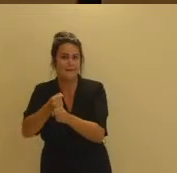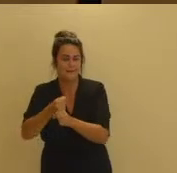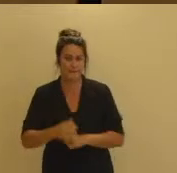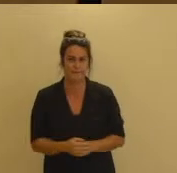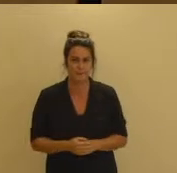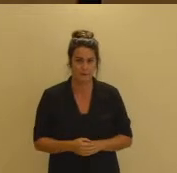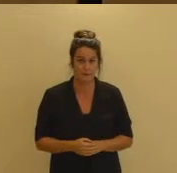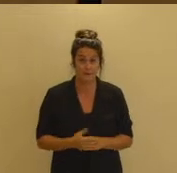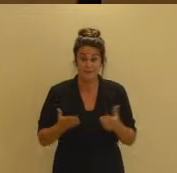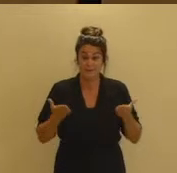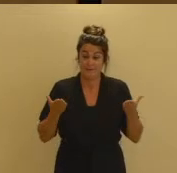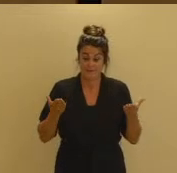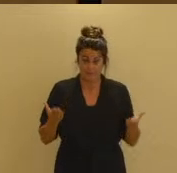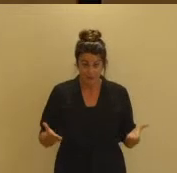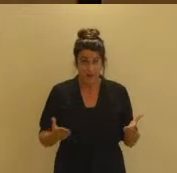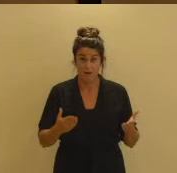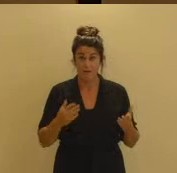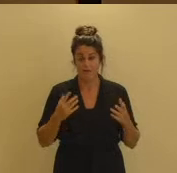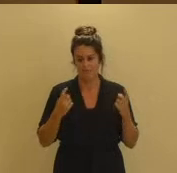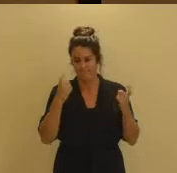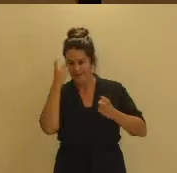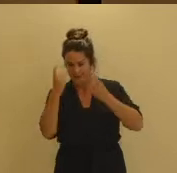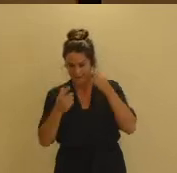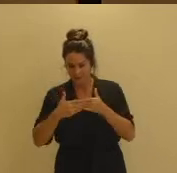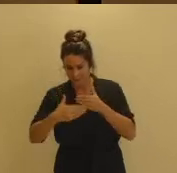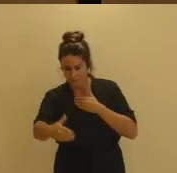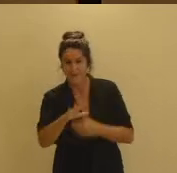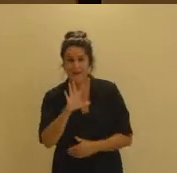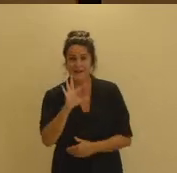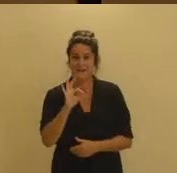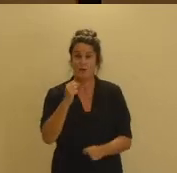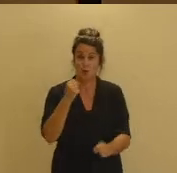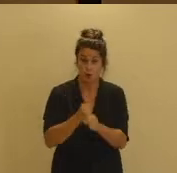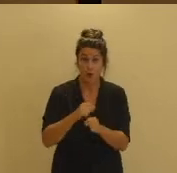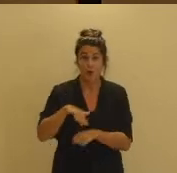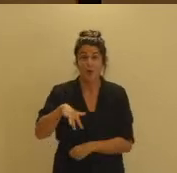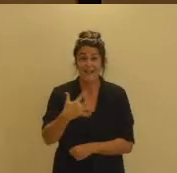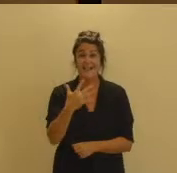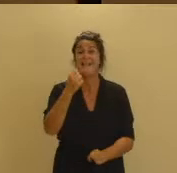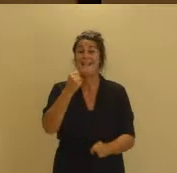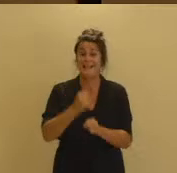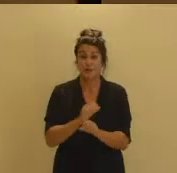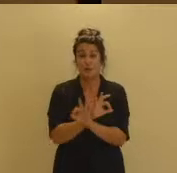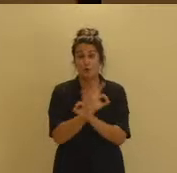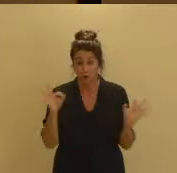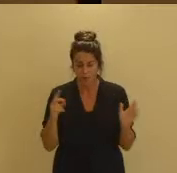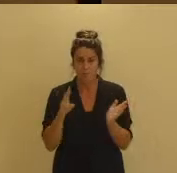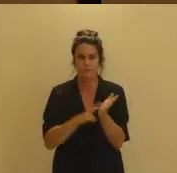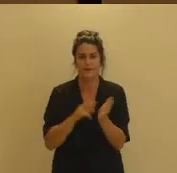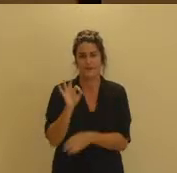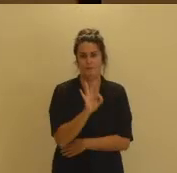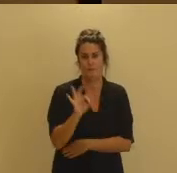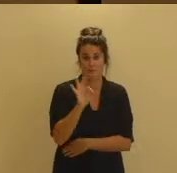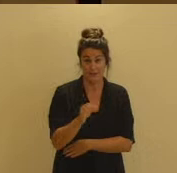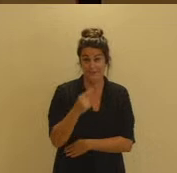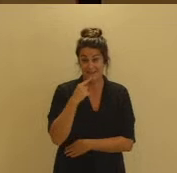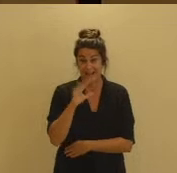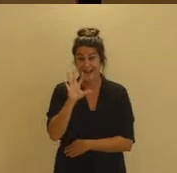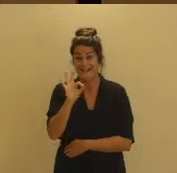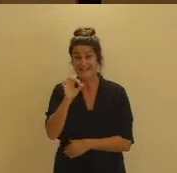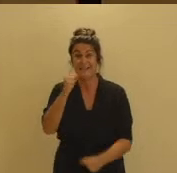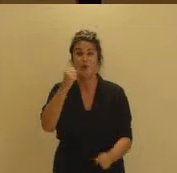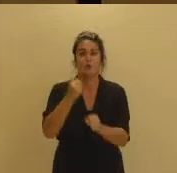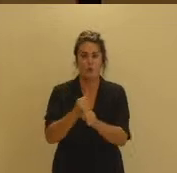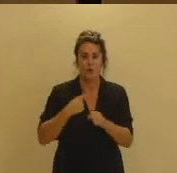Le point de bascule se fait sur 50 ans. 15 ans sans taxe de foncier sur les propriétés bâties équivaut à 50 ans